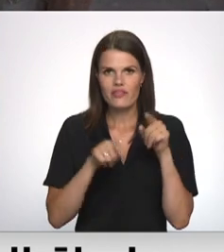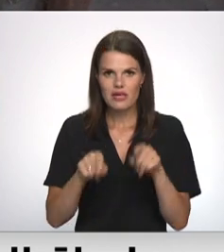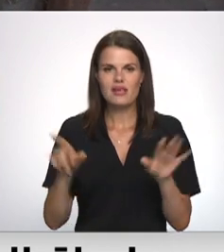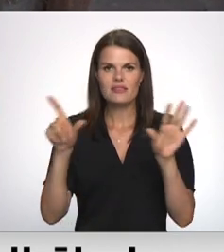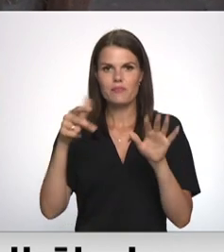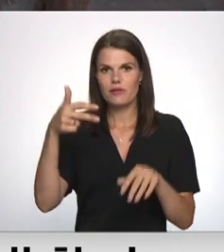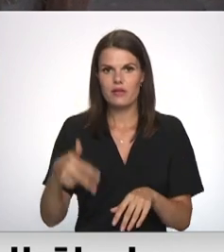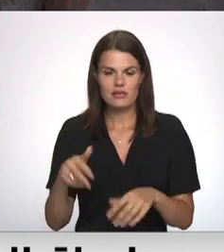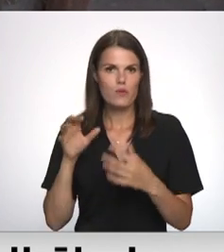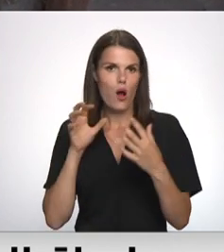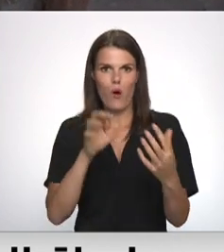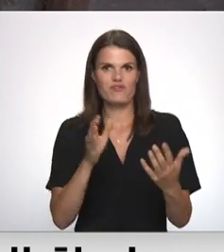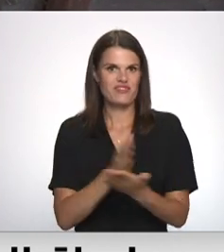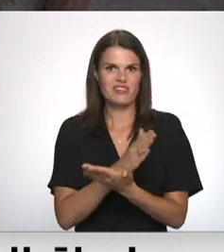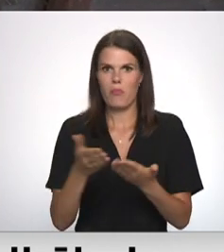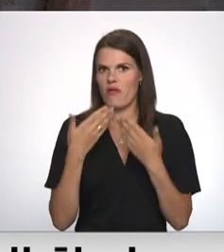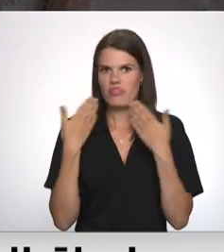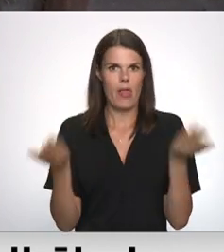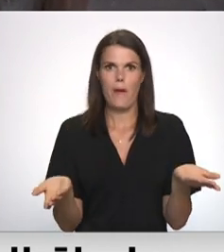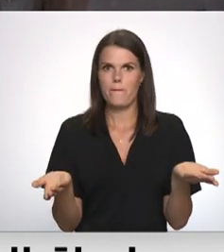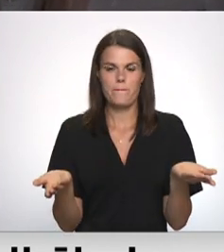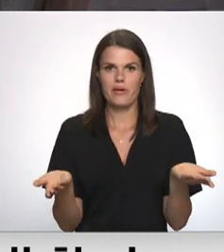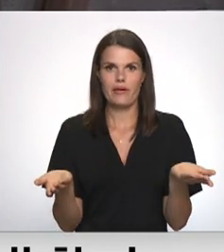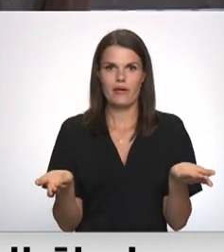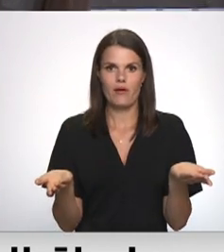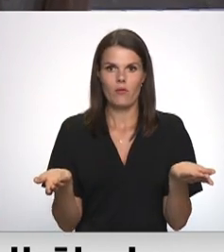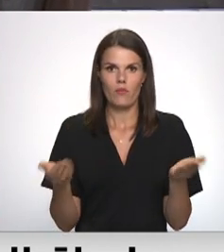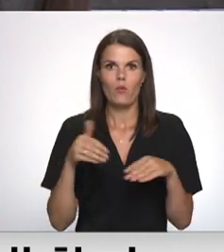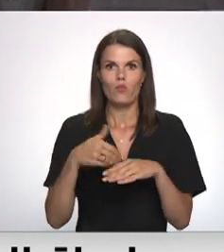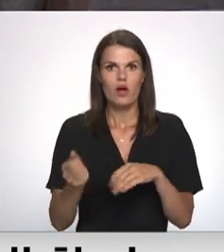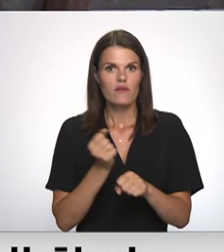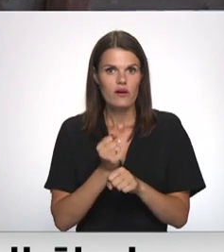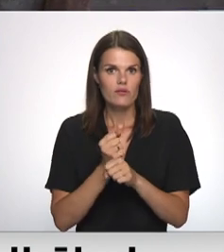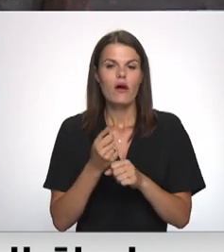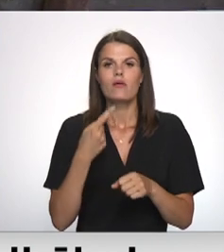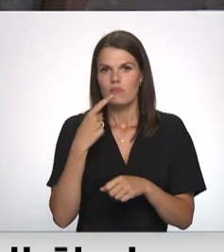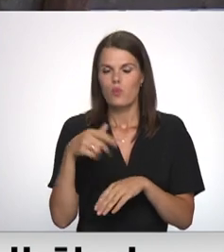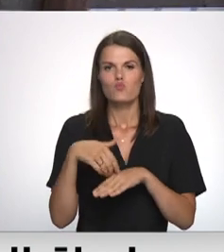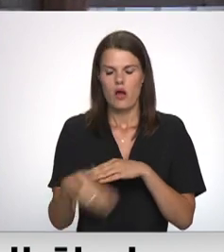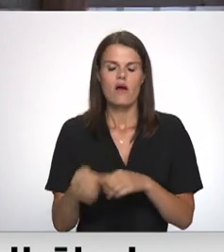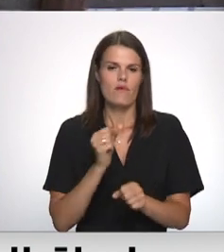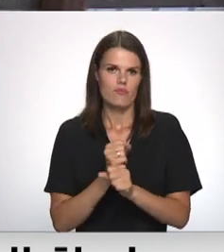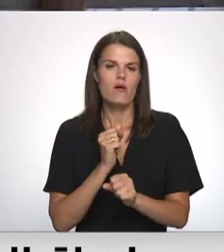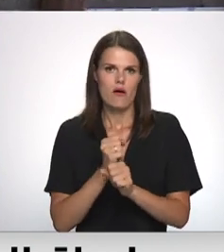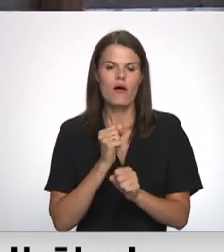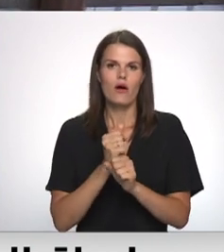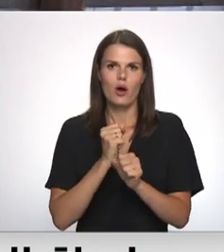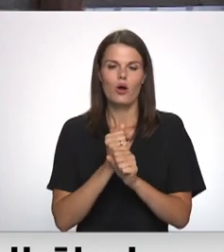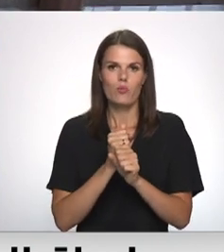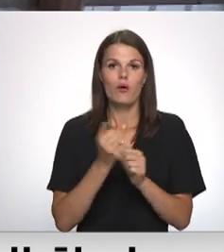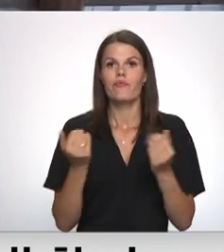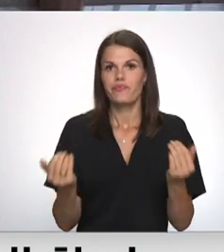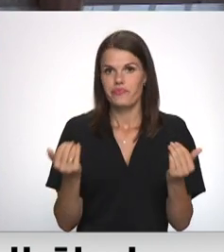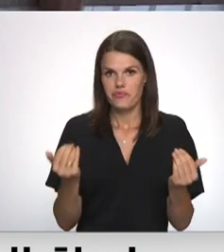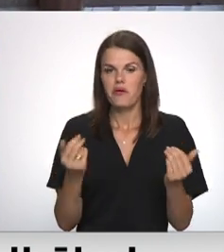7:30 tas autobus vispār nebija. Nokavēju darbu vai ko? Nokavēju darbu, jā.